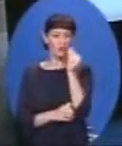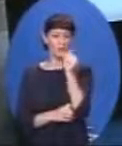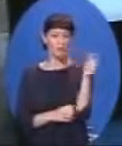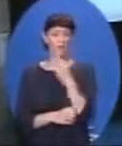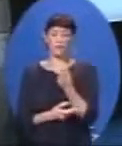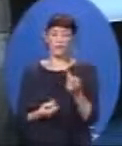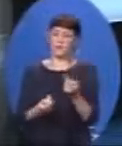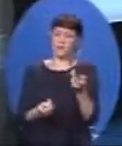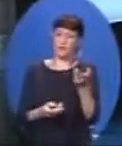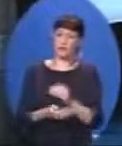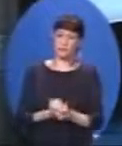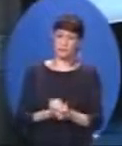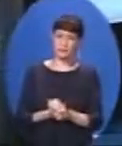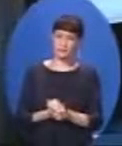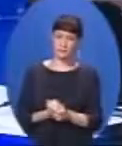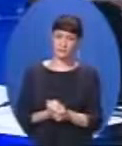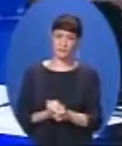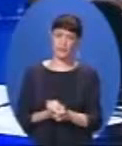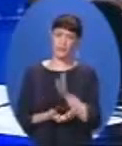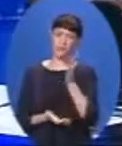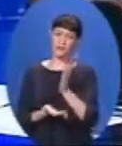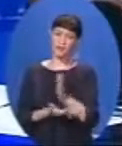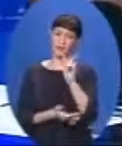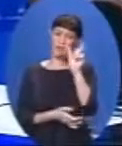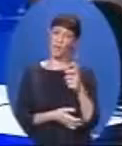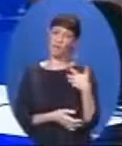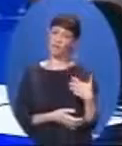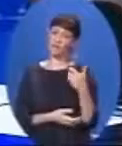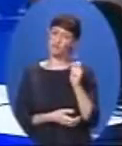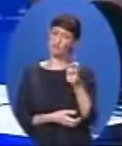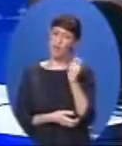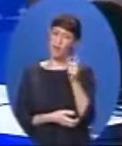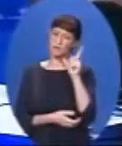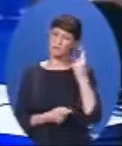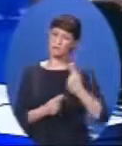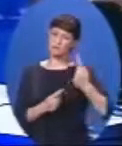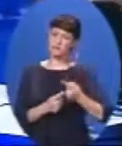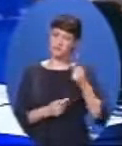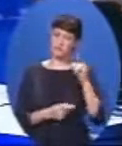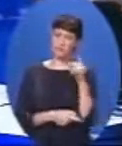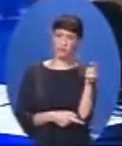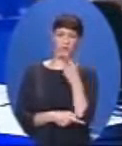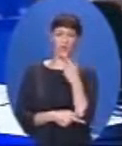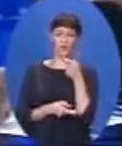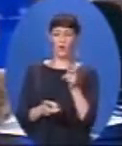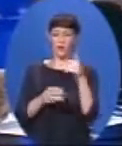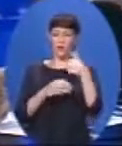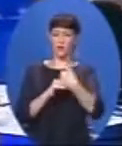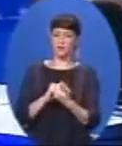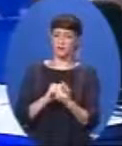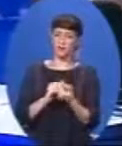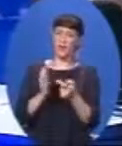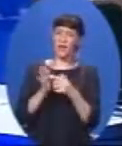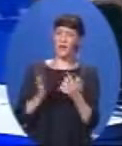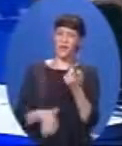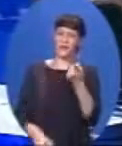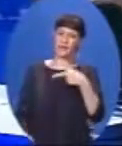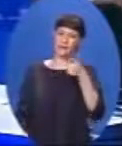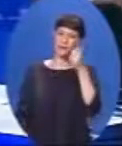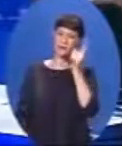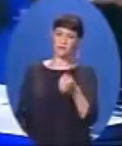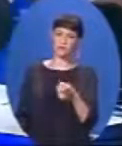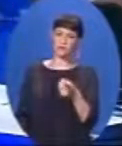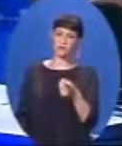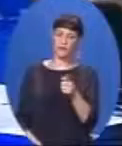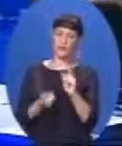אקירוב משלם לה יפה מאוד. נו, עדיין. שהיא תתפרנס אצל זה. היא כבר לא, היא כבר לא. זה הכל. אוקיי, שהיא תתפרנס. מי שאמר לה לא להתפרנס. למה צריך להפוך אותה